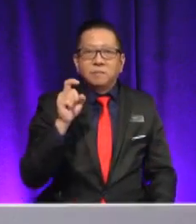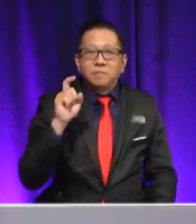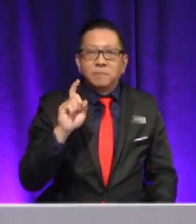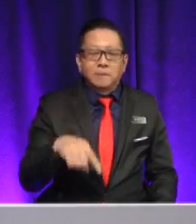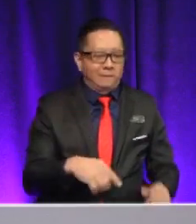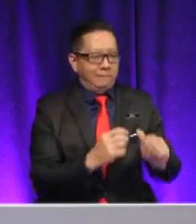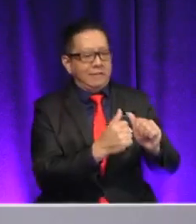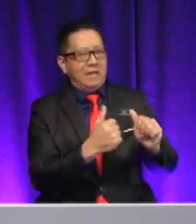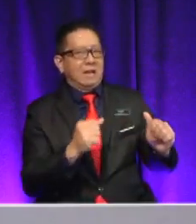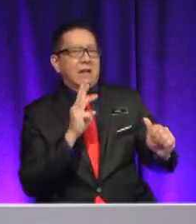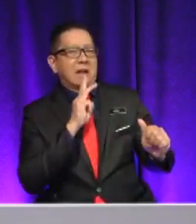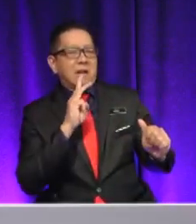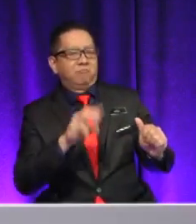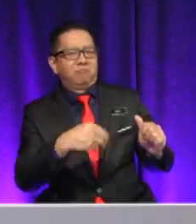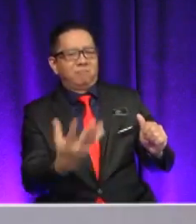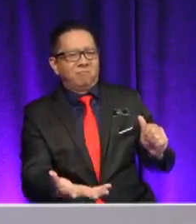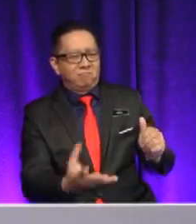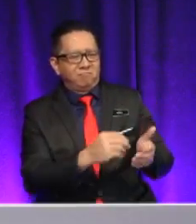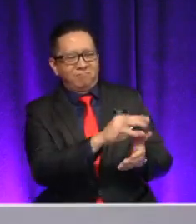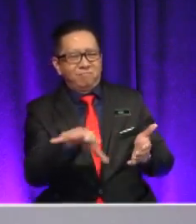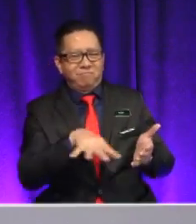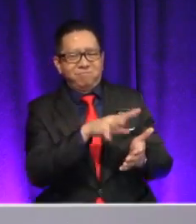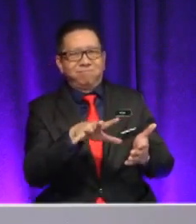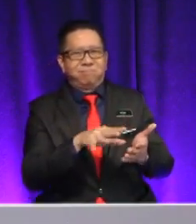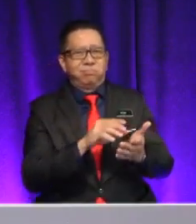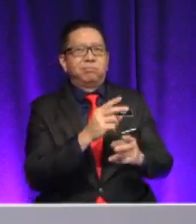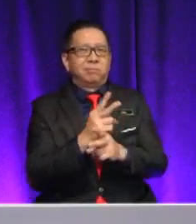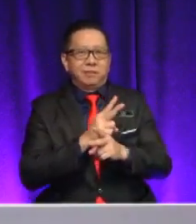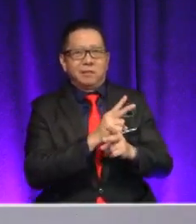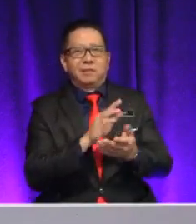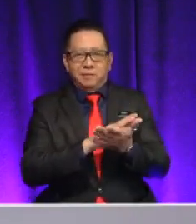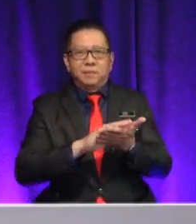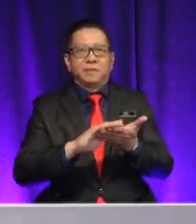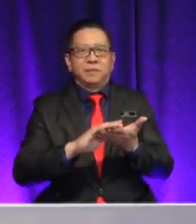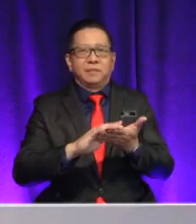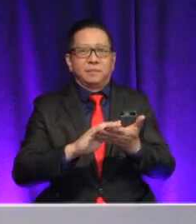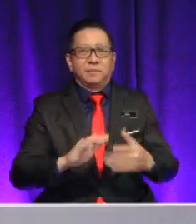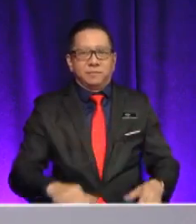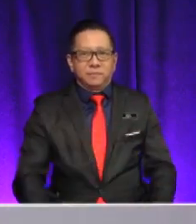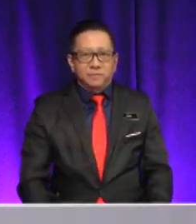untuk menjaga kebersihan utamakan kebersihan